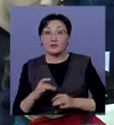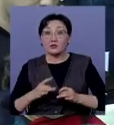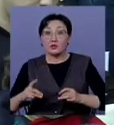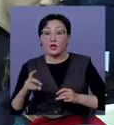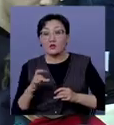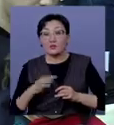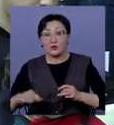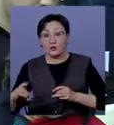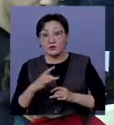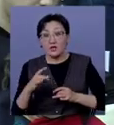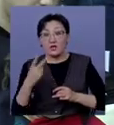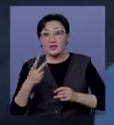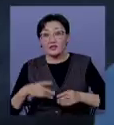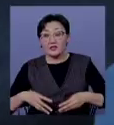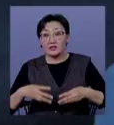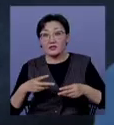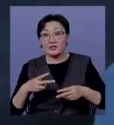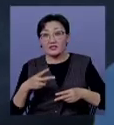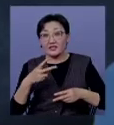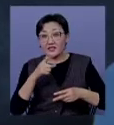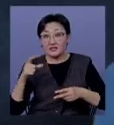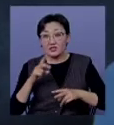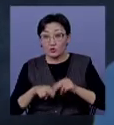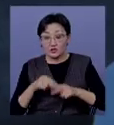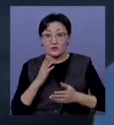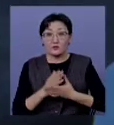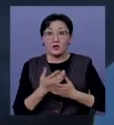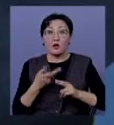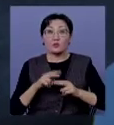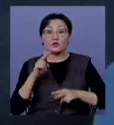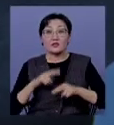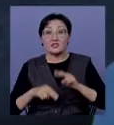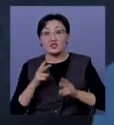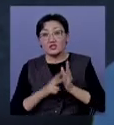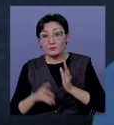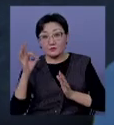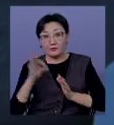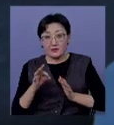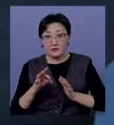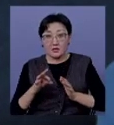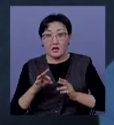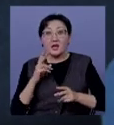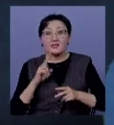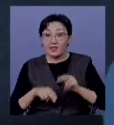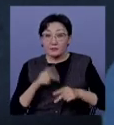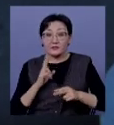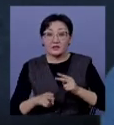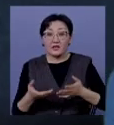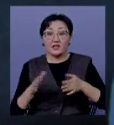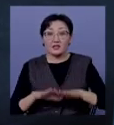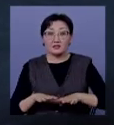ауданында 2 этажды құрылыс салып жатырмыз. Қазіргі таңда сол құрылыстың 70%-ын салып бітірдік. Енді